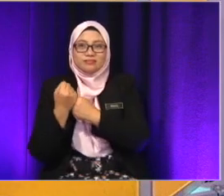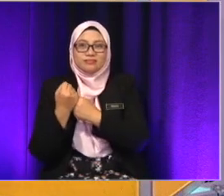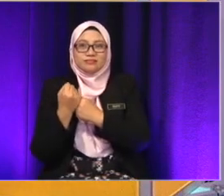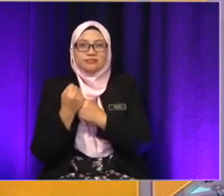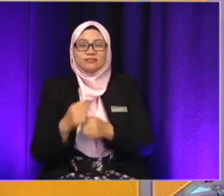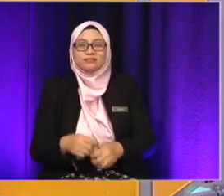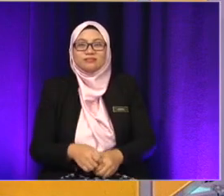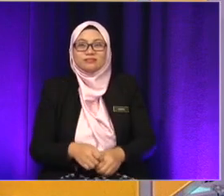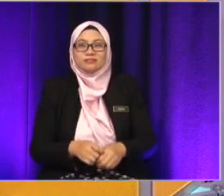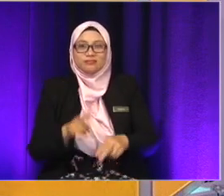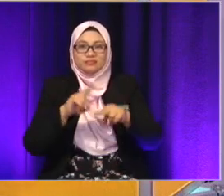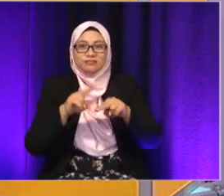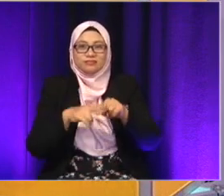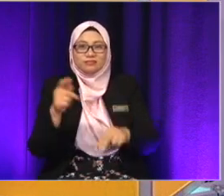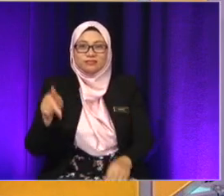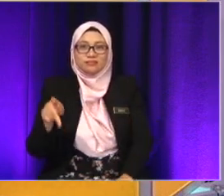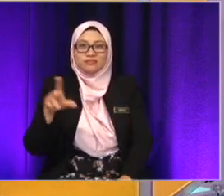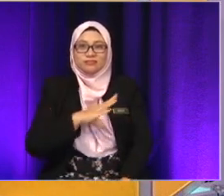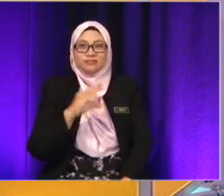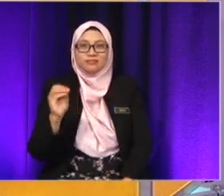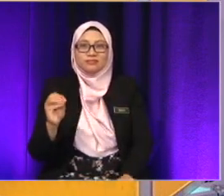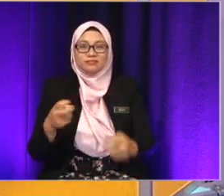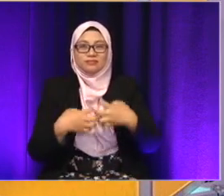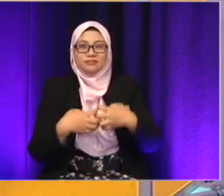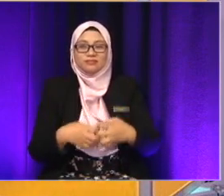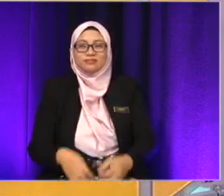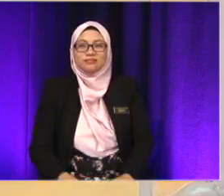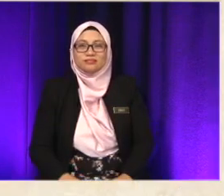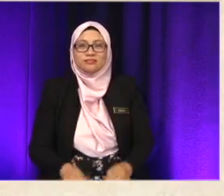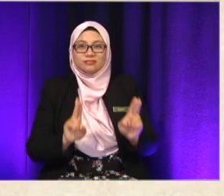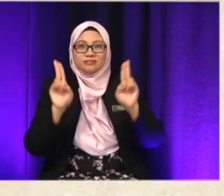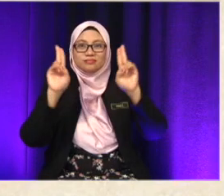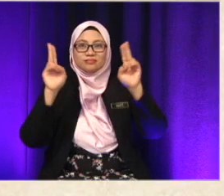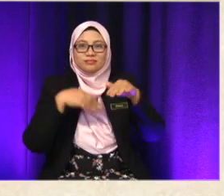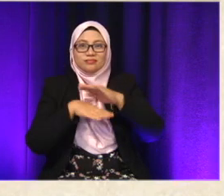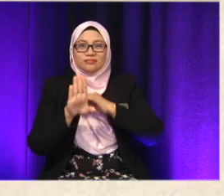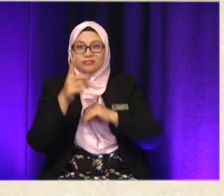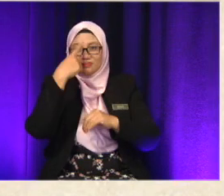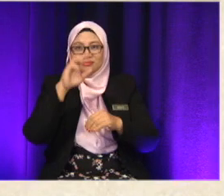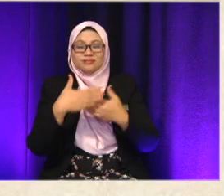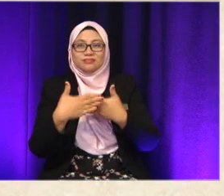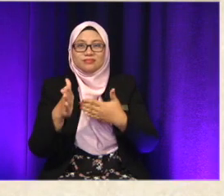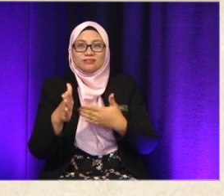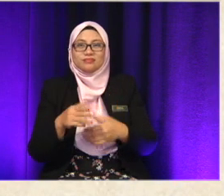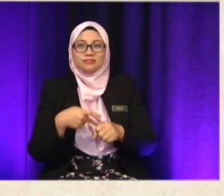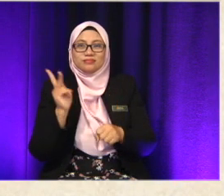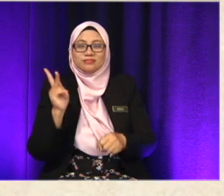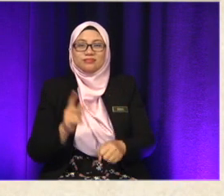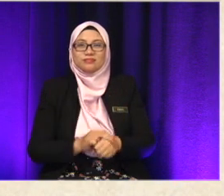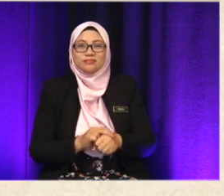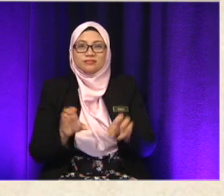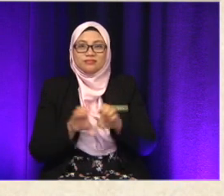motor elektrik. Itu je. Okey, jadi liang udara akan masuk sini untuk lepaskan. Okey, macam kita lah. Contoh pressure cooker. Biasa tengok pressure